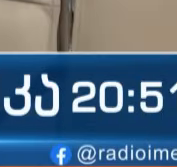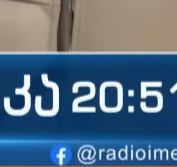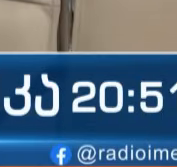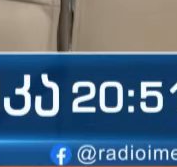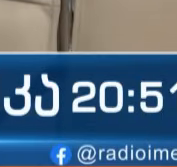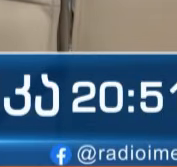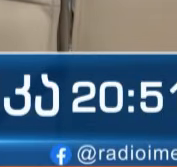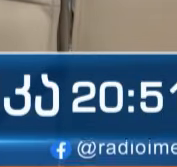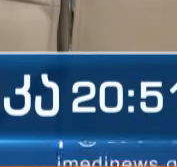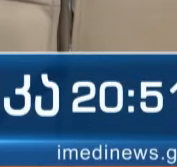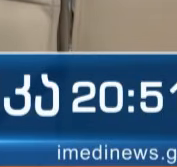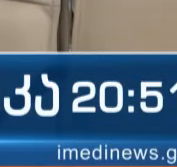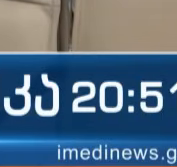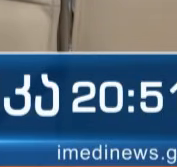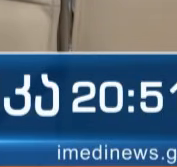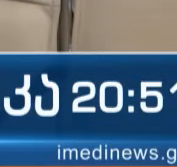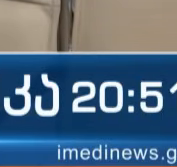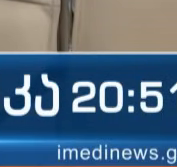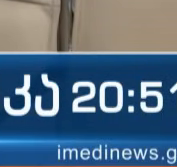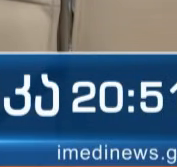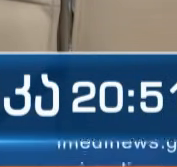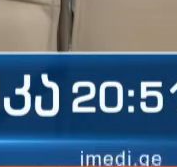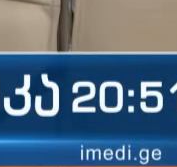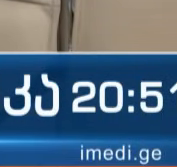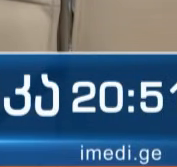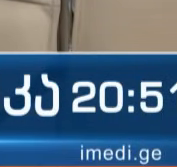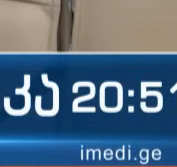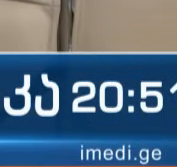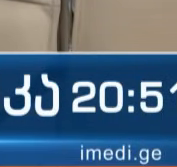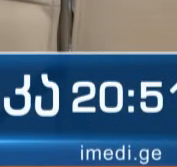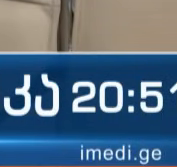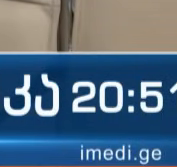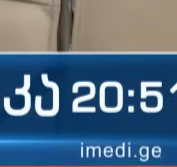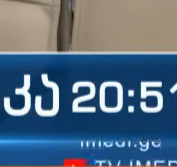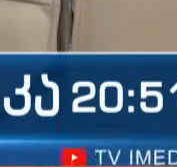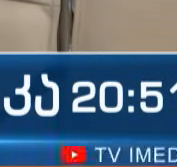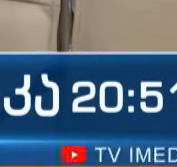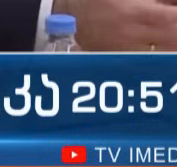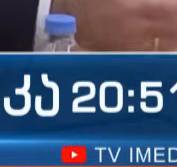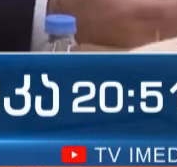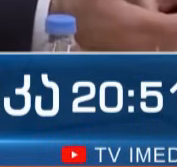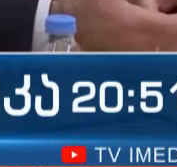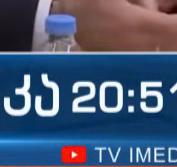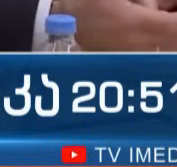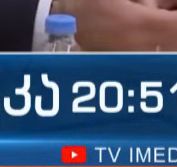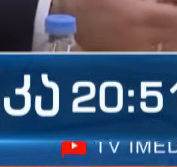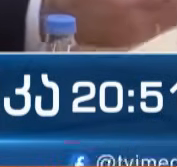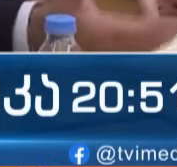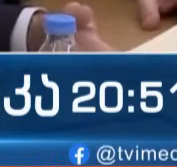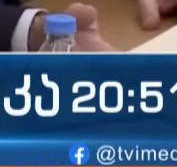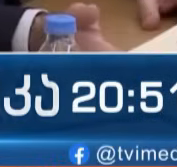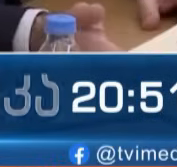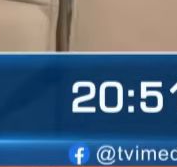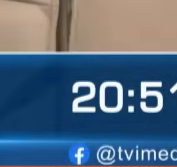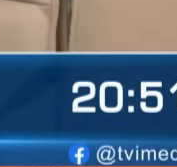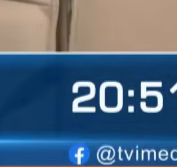შემოდის. ამ ვითარებაში რამდენად დემოკრატიულად მიგაჩნიათ? პირველი ასეთი განხილვა ნითია განპირობებული რომ